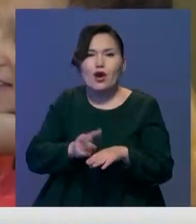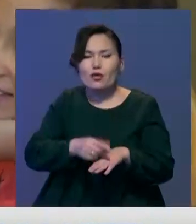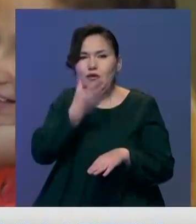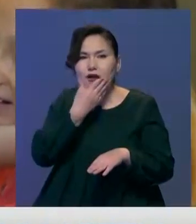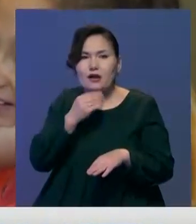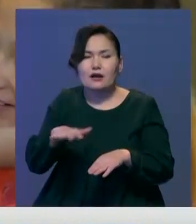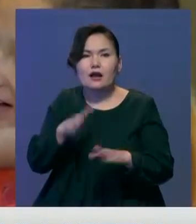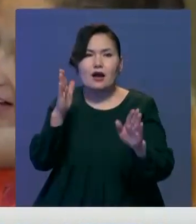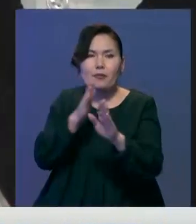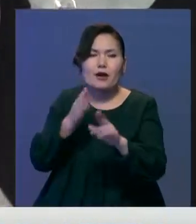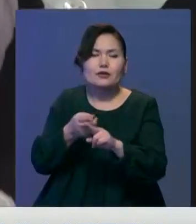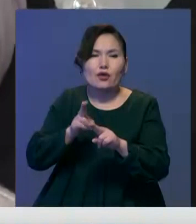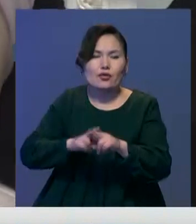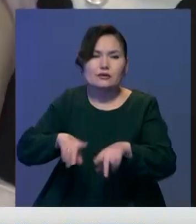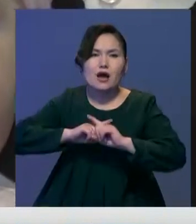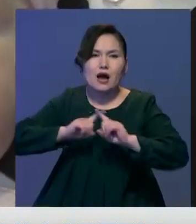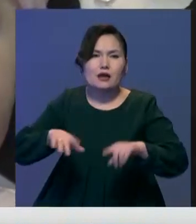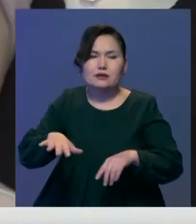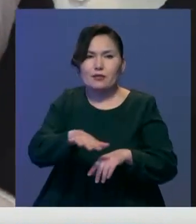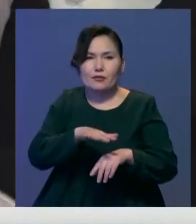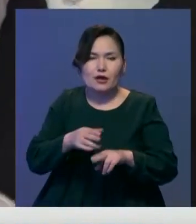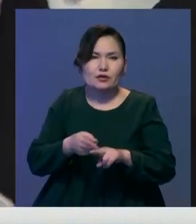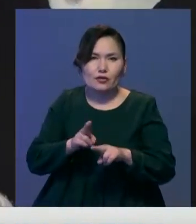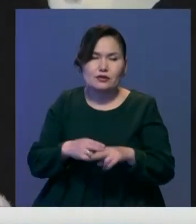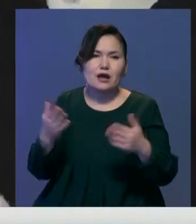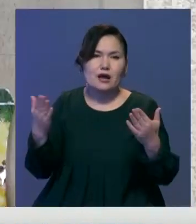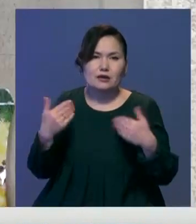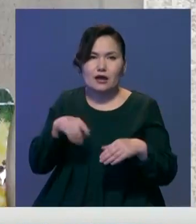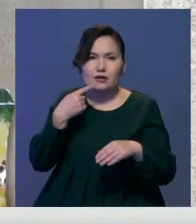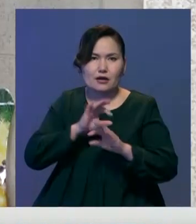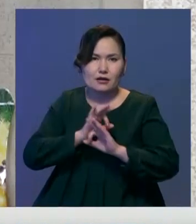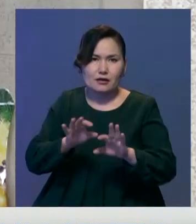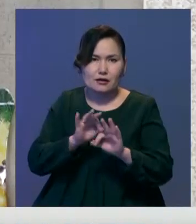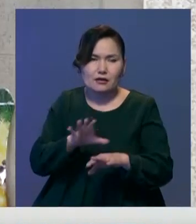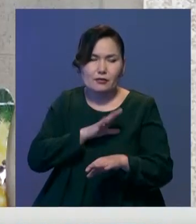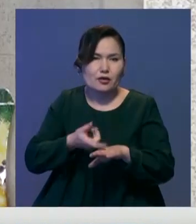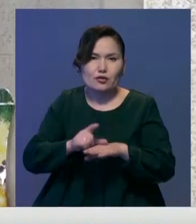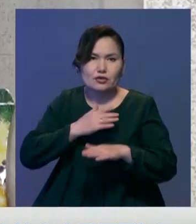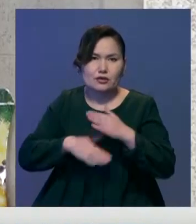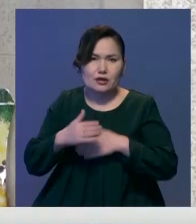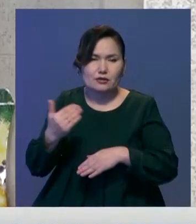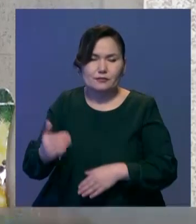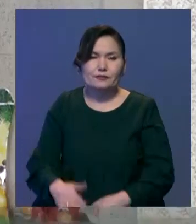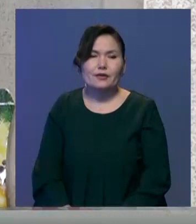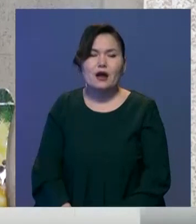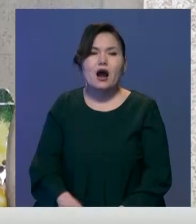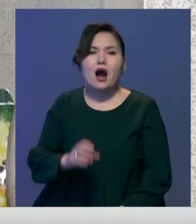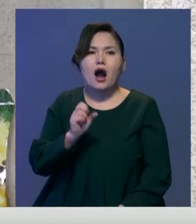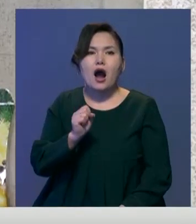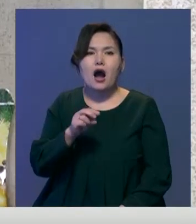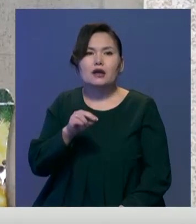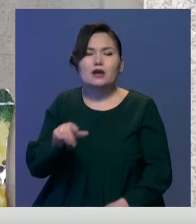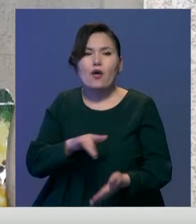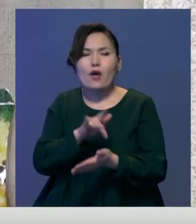ақтары шетелдің демалыс орындарынан артық болмаса еш кем емес дейді олар. Меня это очень радует, потому что Ақтауда да жағажай